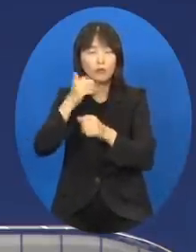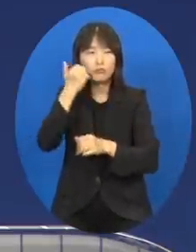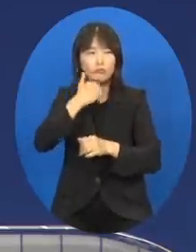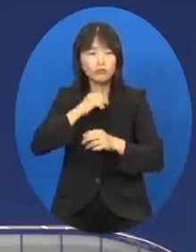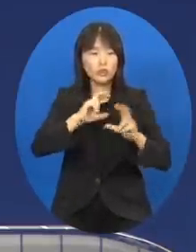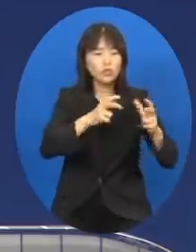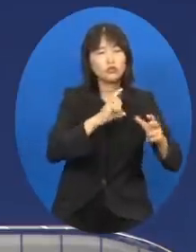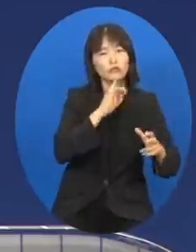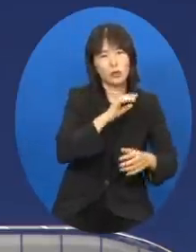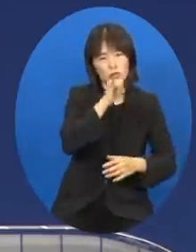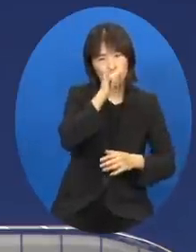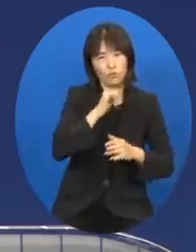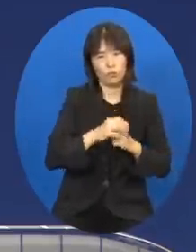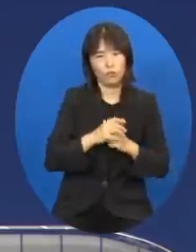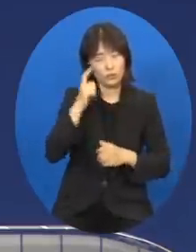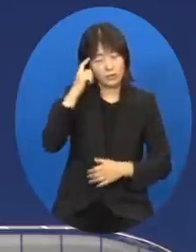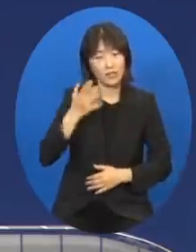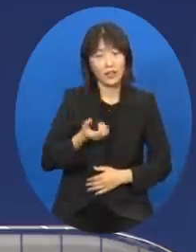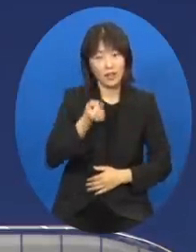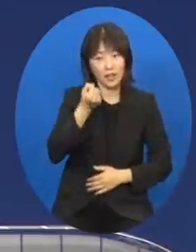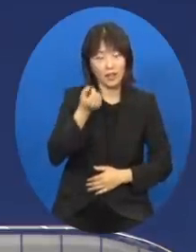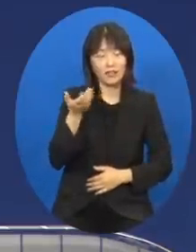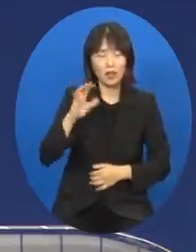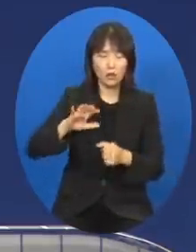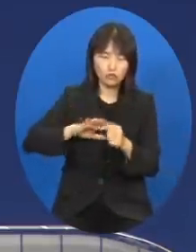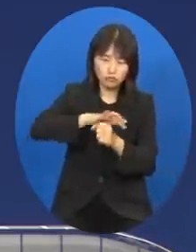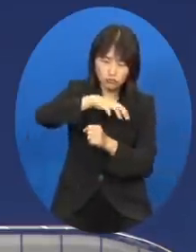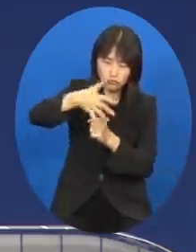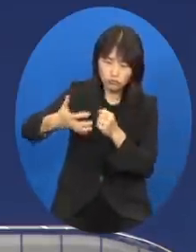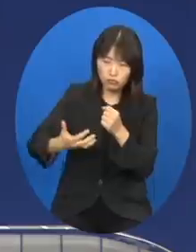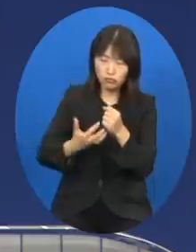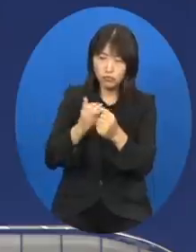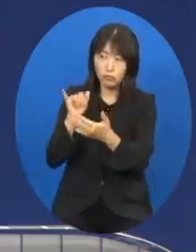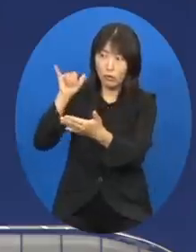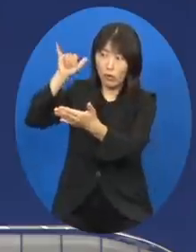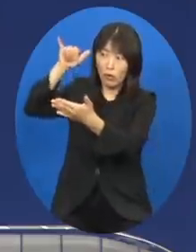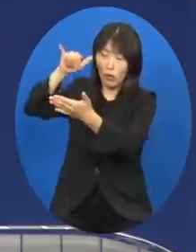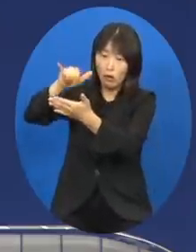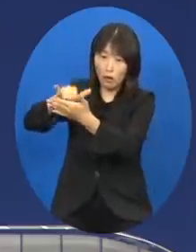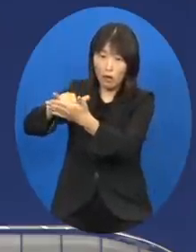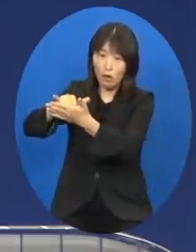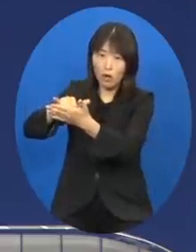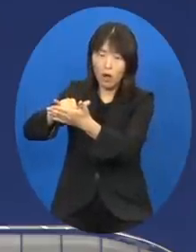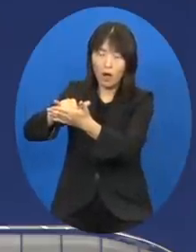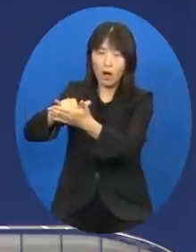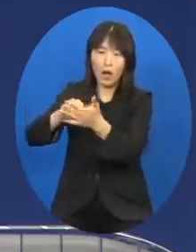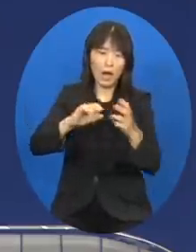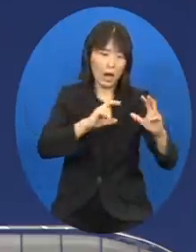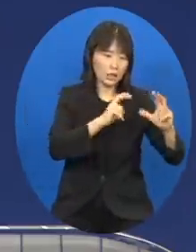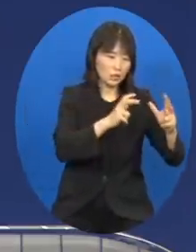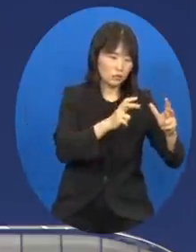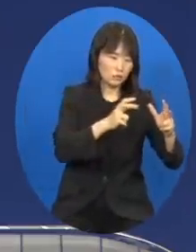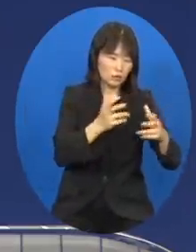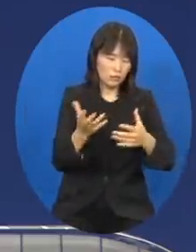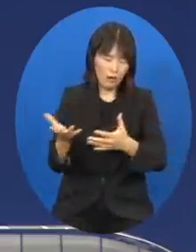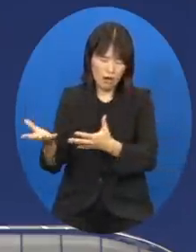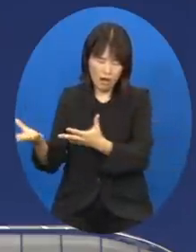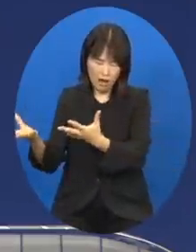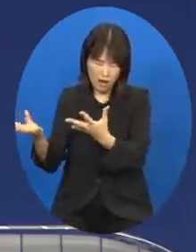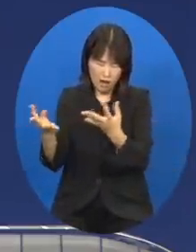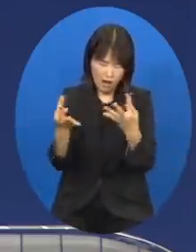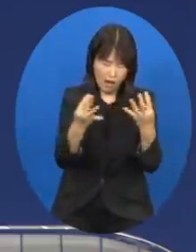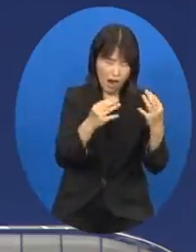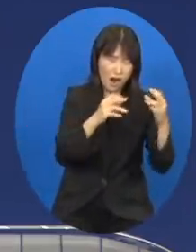있겠어요? 그런데 우주에 올라가 보니까 지구는 수억만 개 있는 별